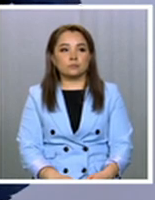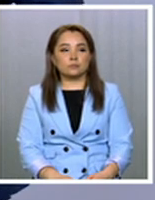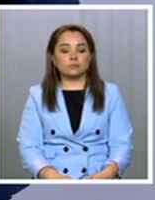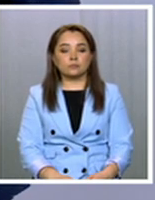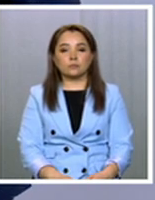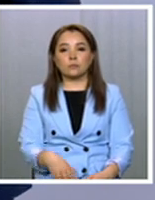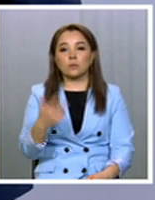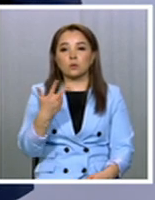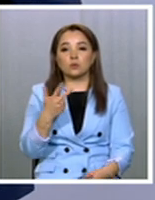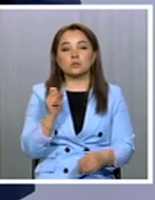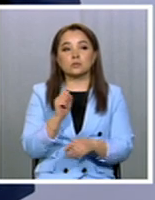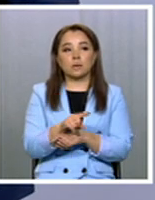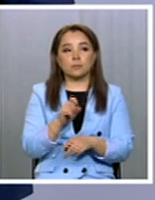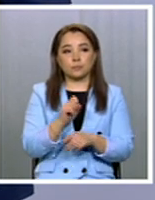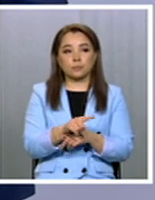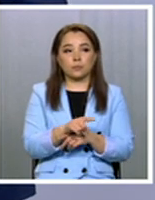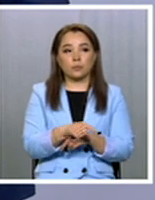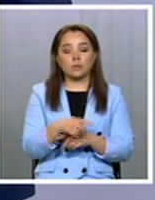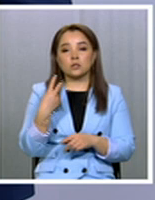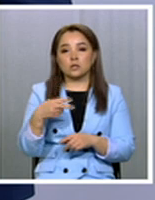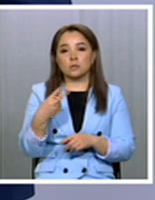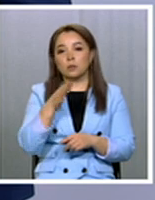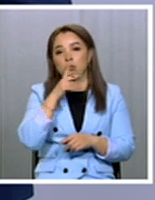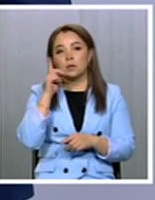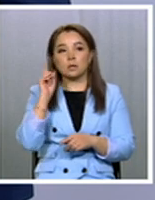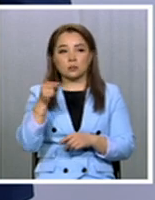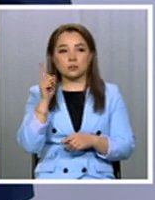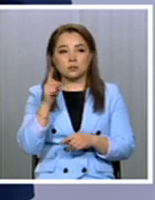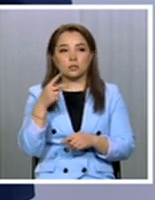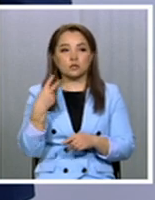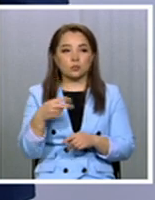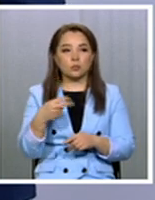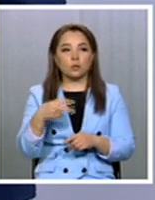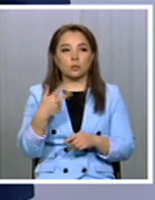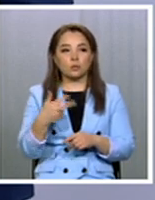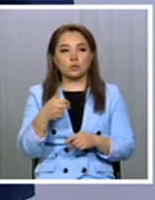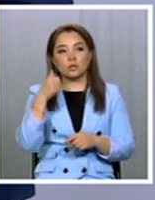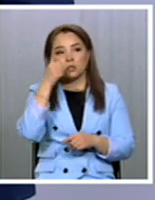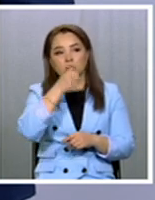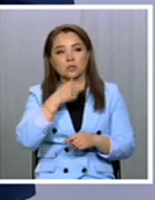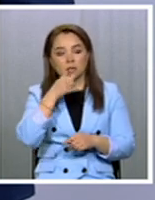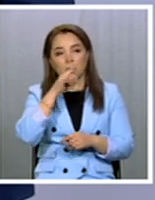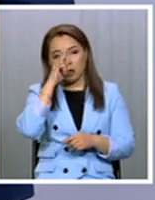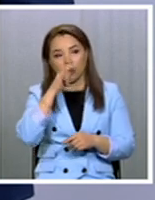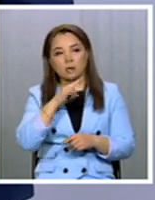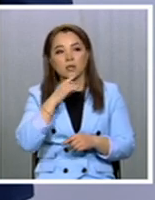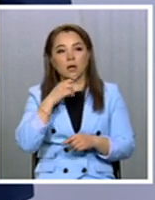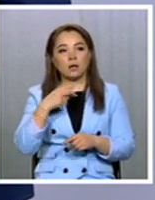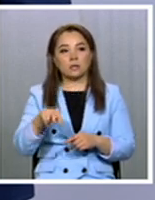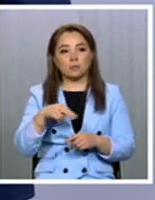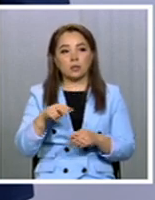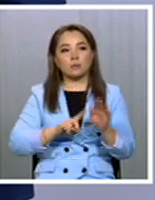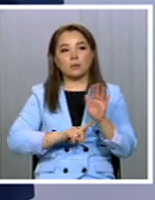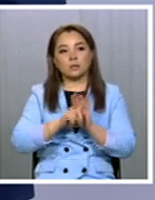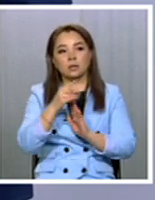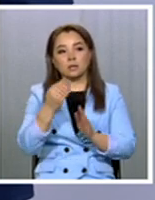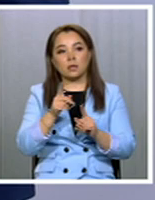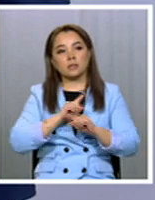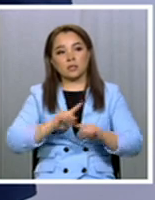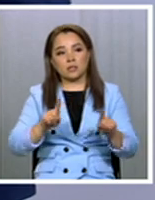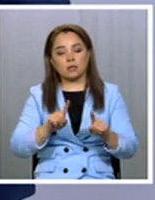Үшінші тапсырма. 20-шы ғасырдың 20-30-шы жылдарындағы қазақ әдебиетінің